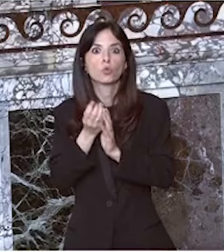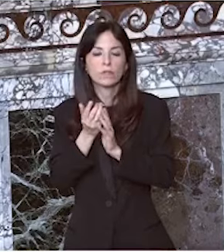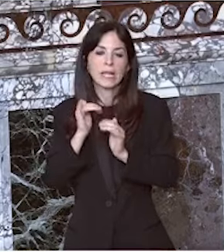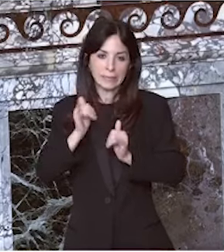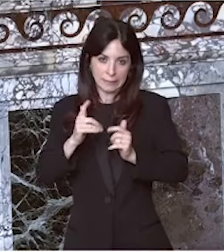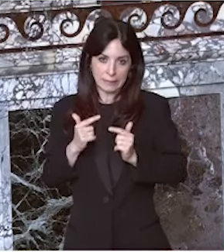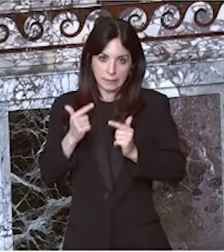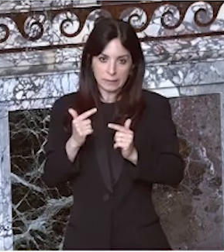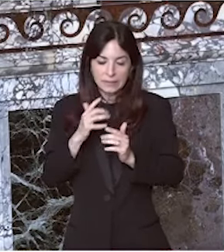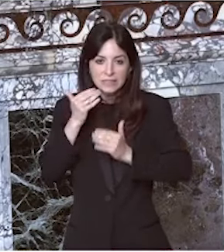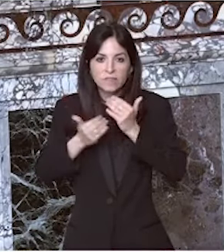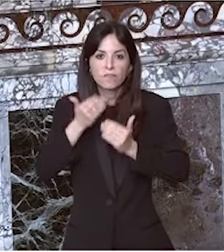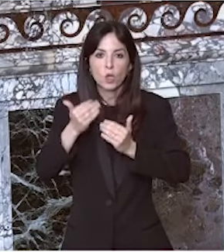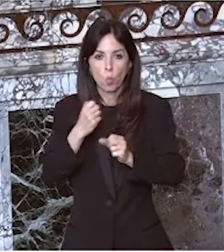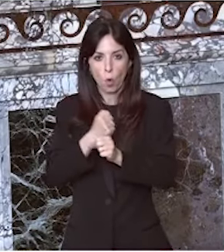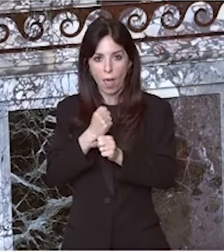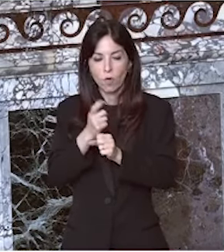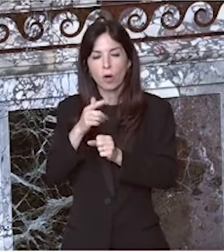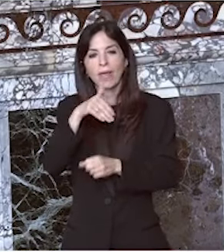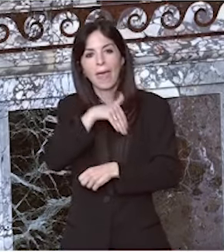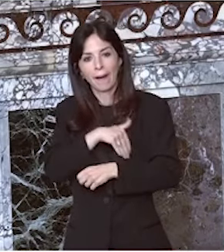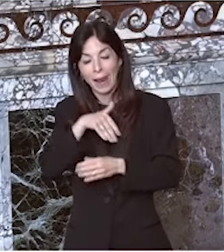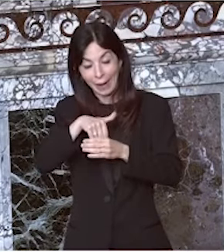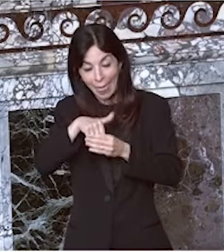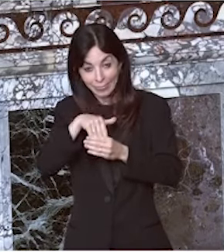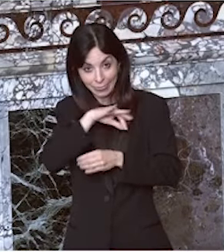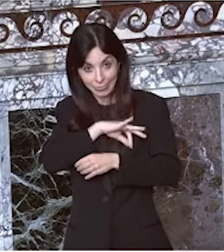sviluppo, lavoro e redditi più elevati.